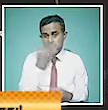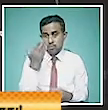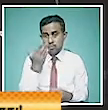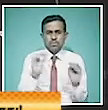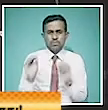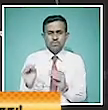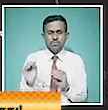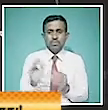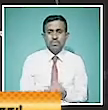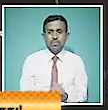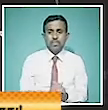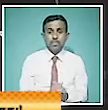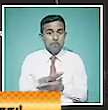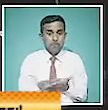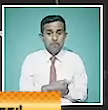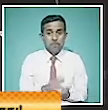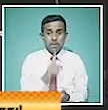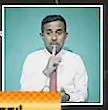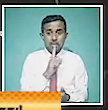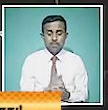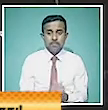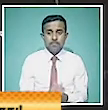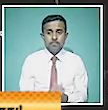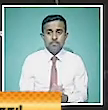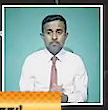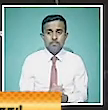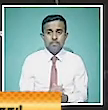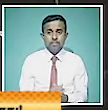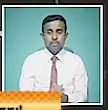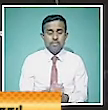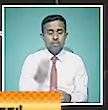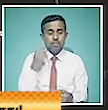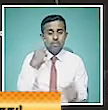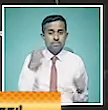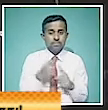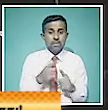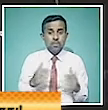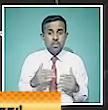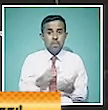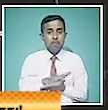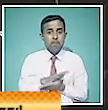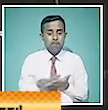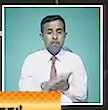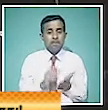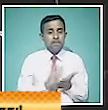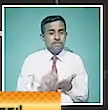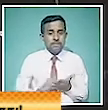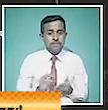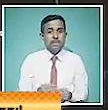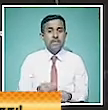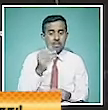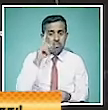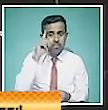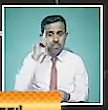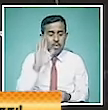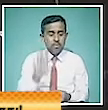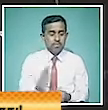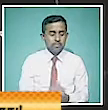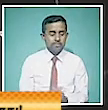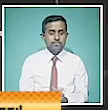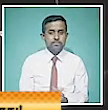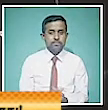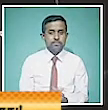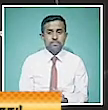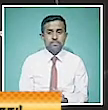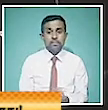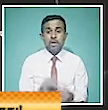நான் விரிவாக சொல்லுவதற்கான காரணம், இது சம்பந்தமாக இன்னும் தெளிவுகளை நான் உங்களுக்கு எழுத்தின் மூலம் தருவதற்கு நான் காத்திருக்கிறேன். எனவே